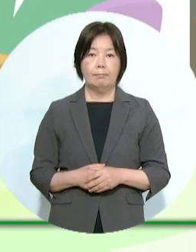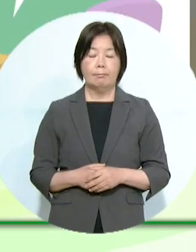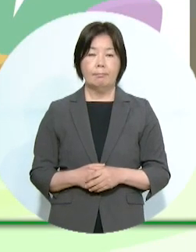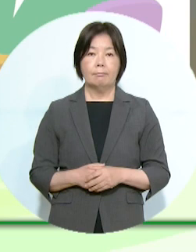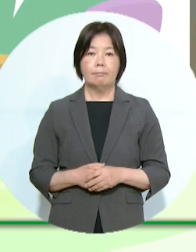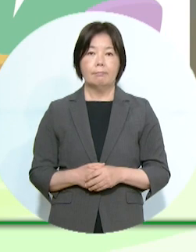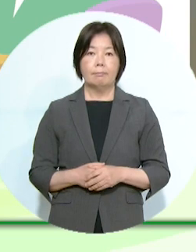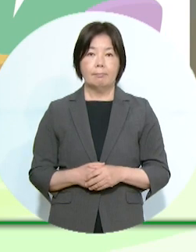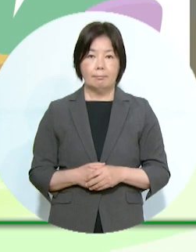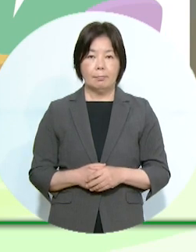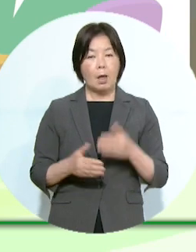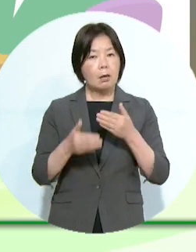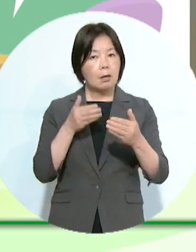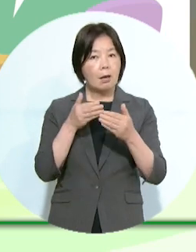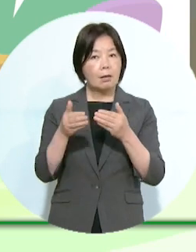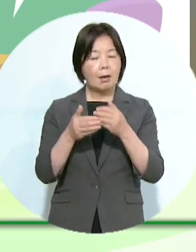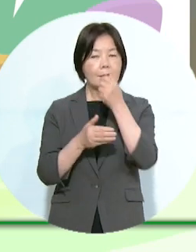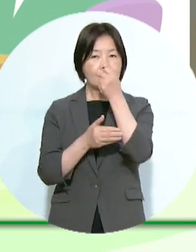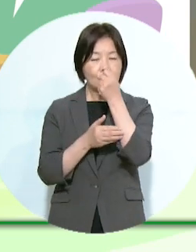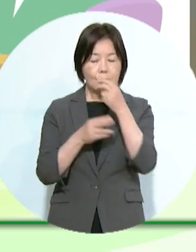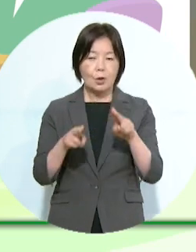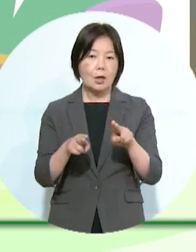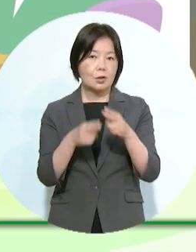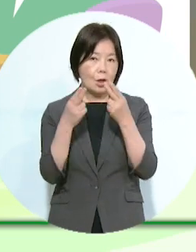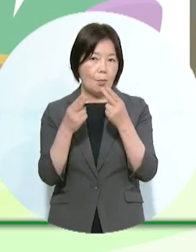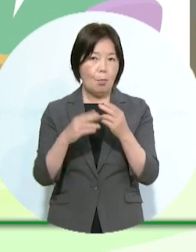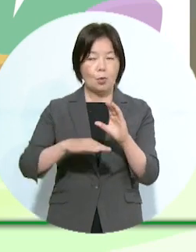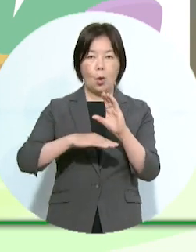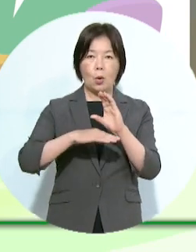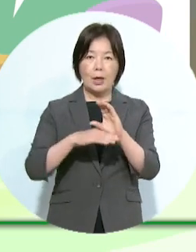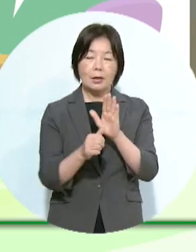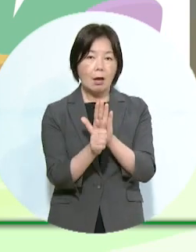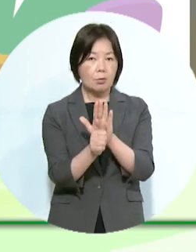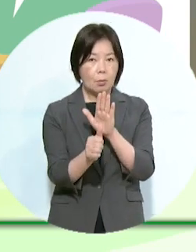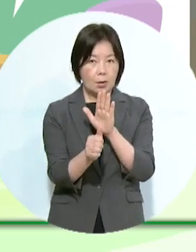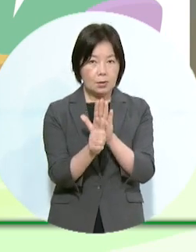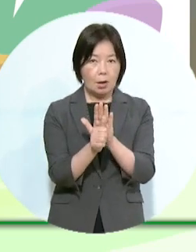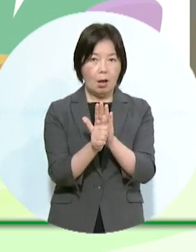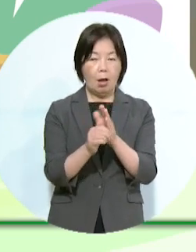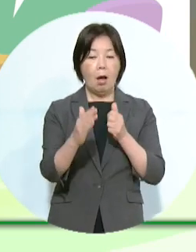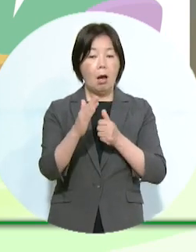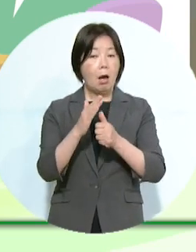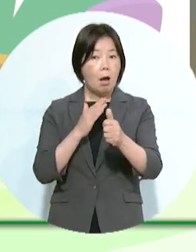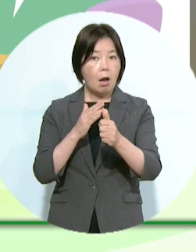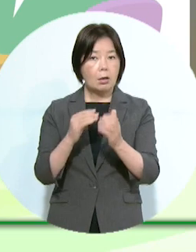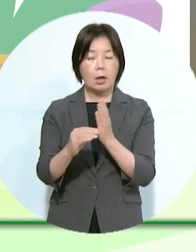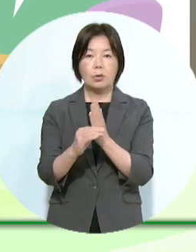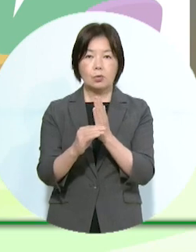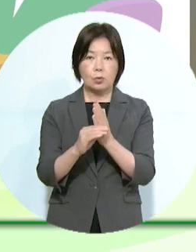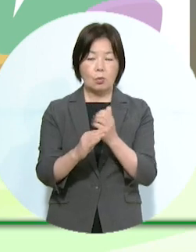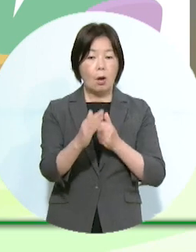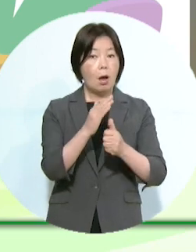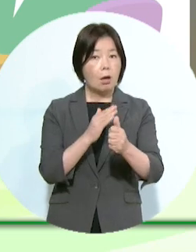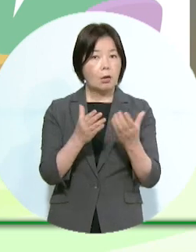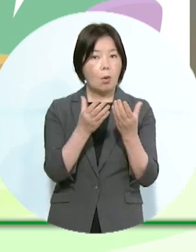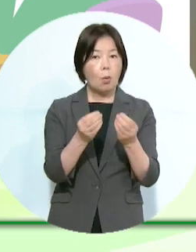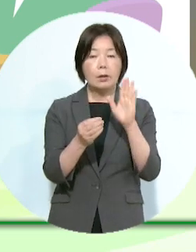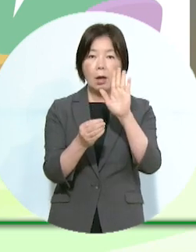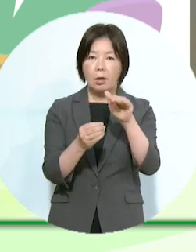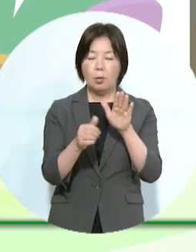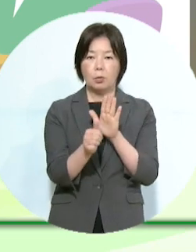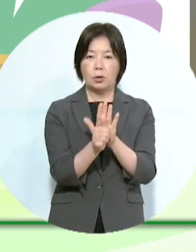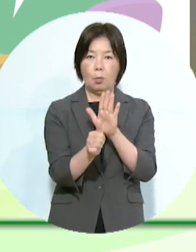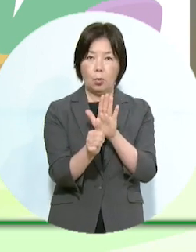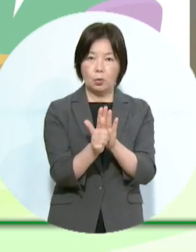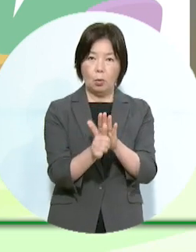そして経験豊富な専任のキャリアアドバイザーが派遣期間中や派遣終了後もサポ